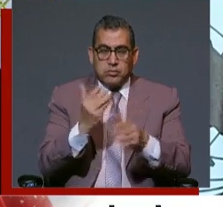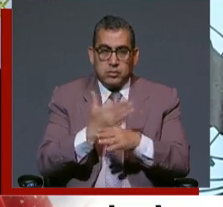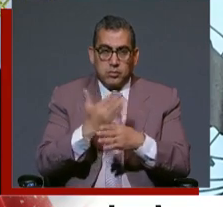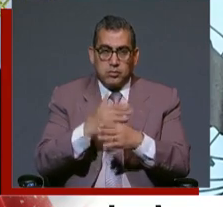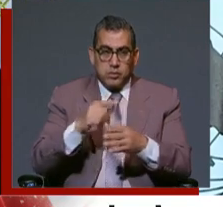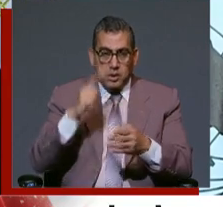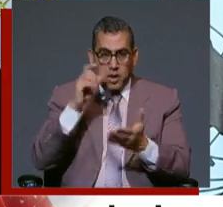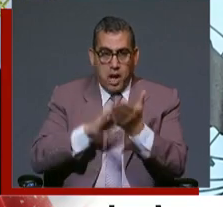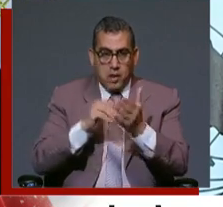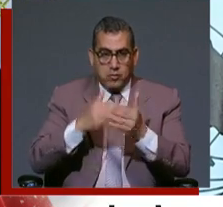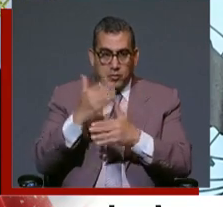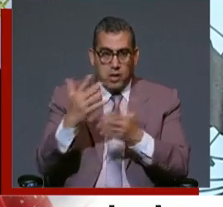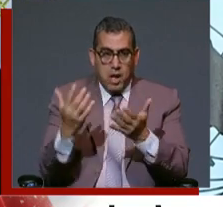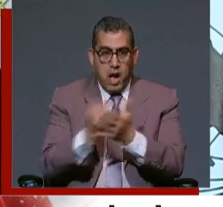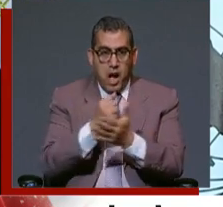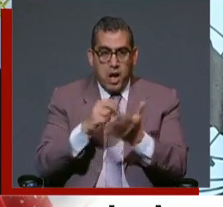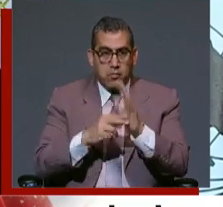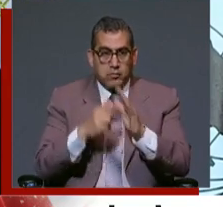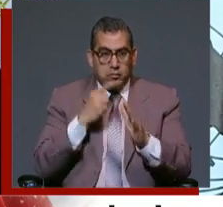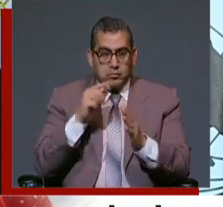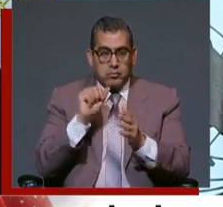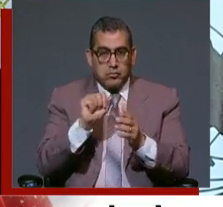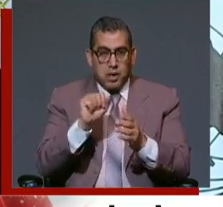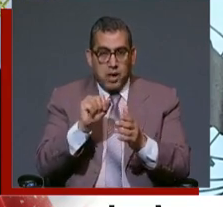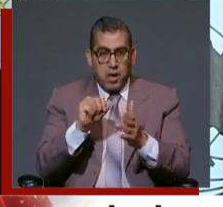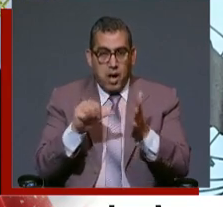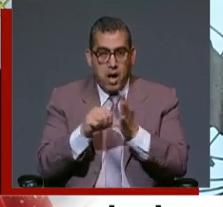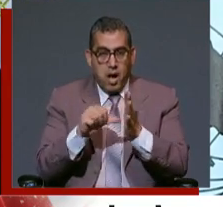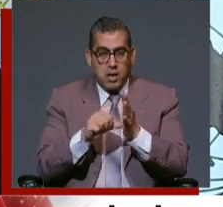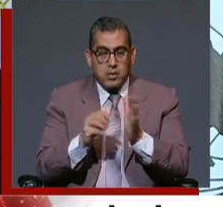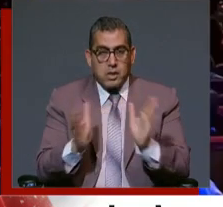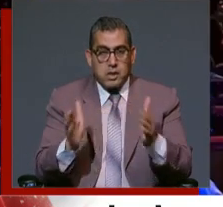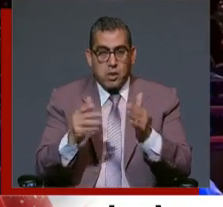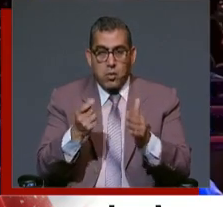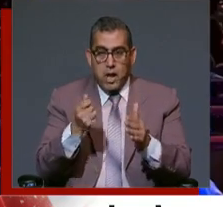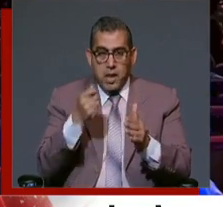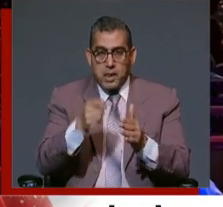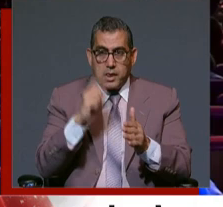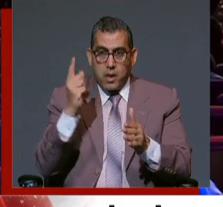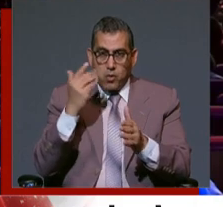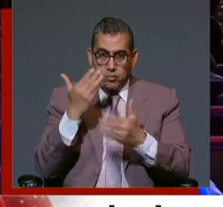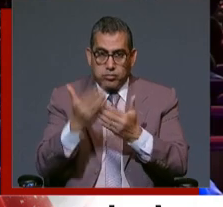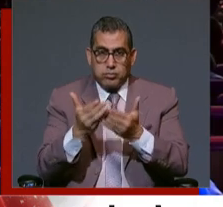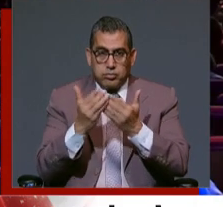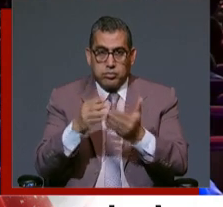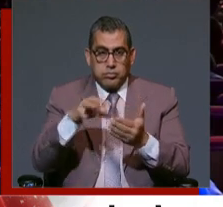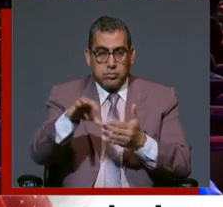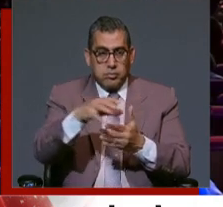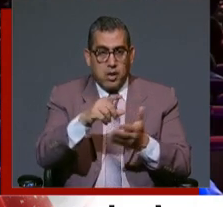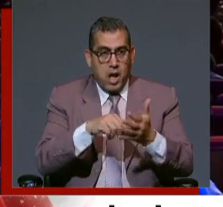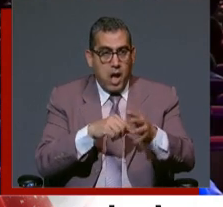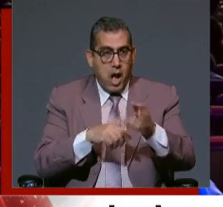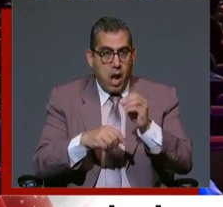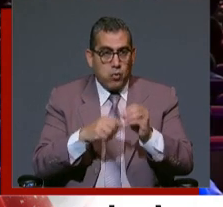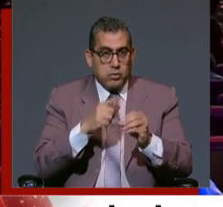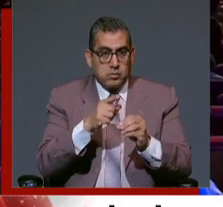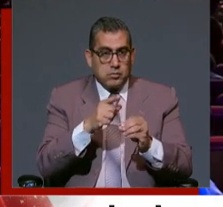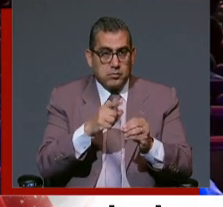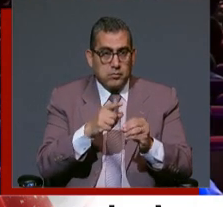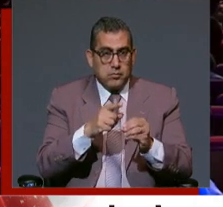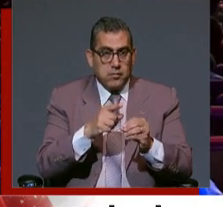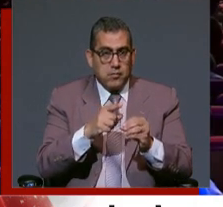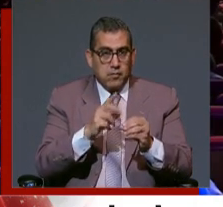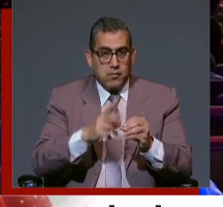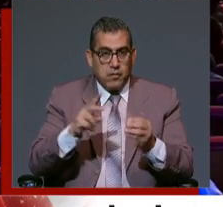لسحب حقوق السحب الخاصة من صندوق النقد الدولي وتوجيهها لدول تحتاجها أكثر من غيرها